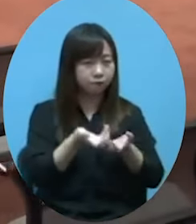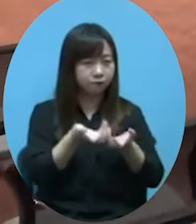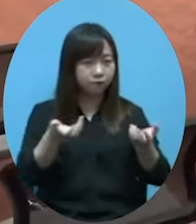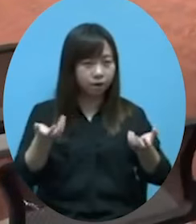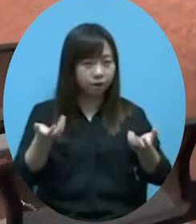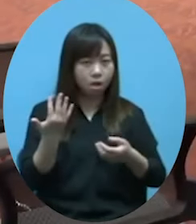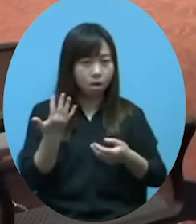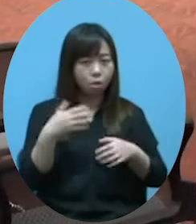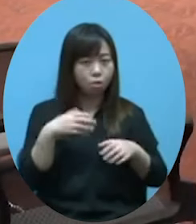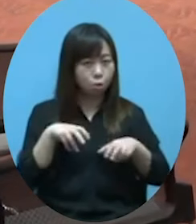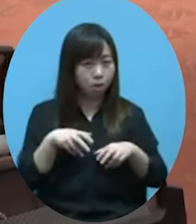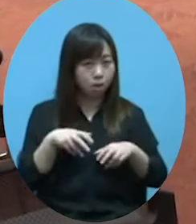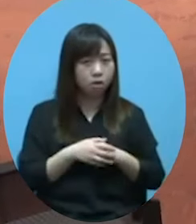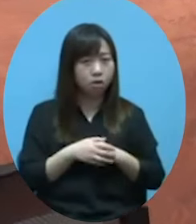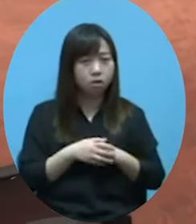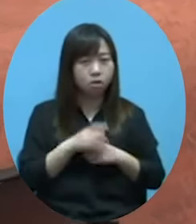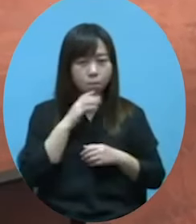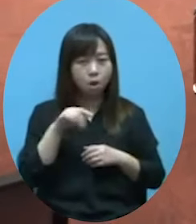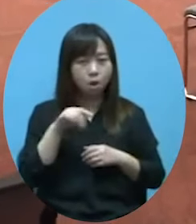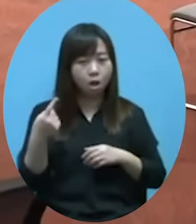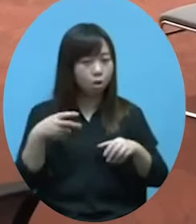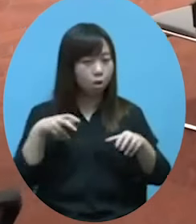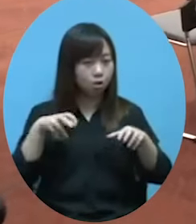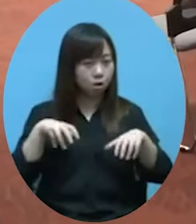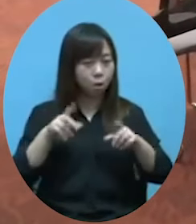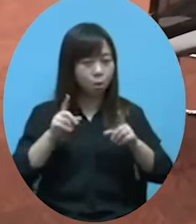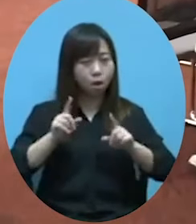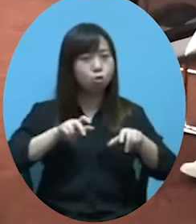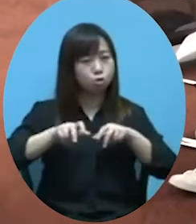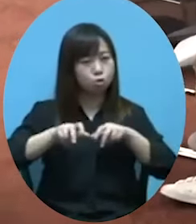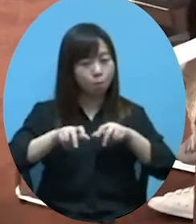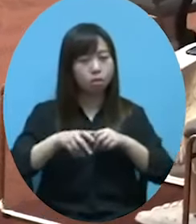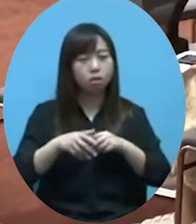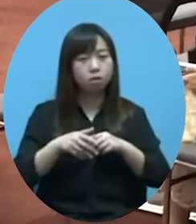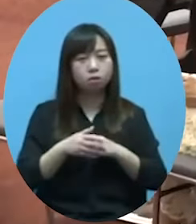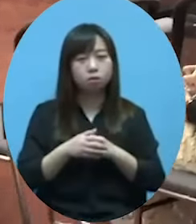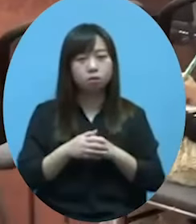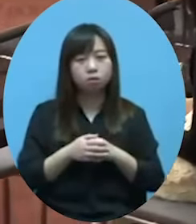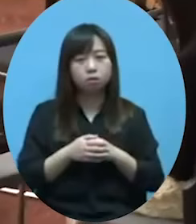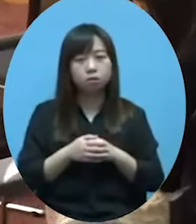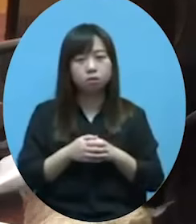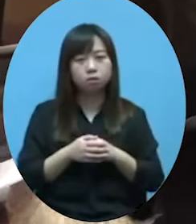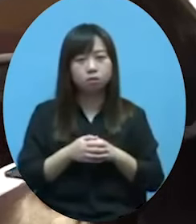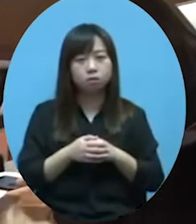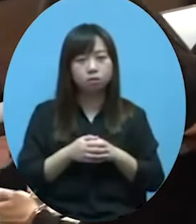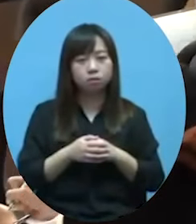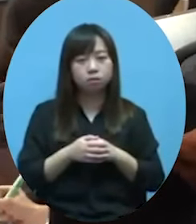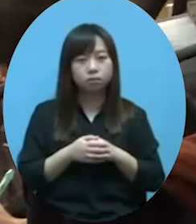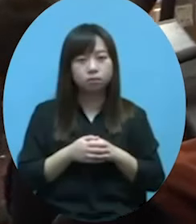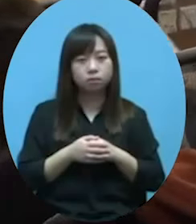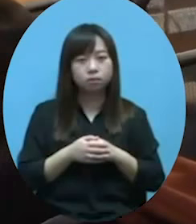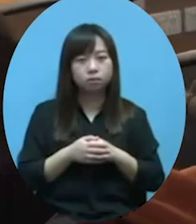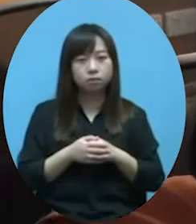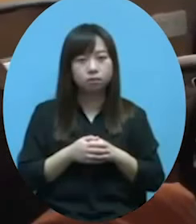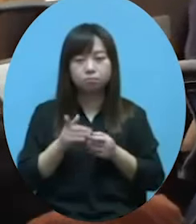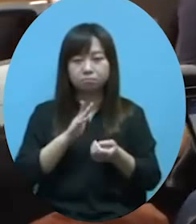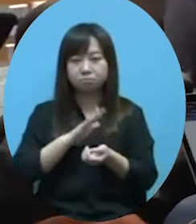有任何其他寒暴?有任寒暴?有任寒暴?有任何患?有任何有任